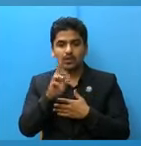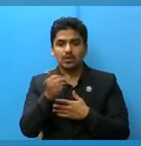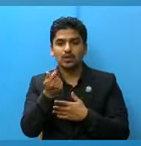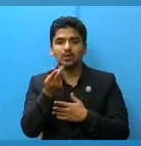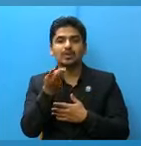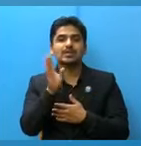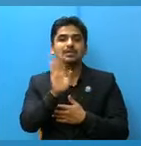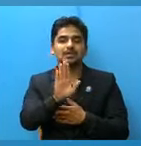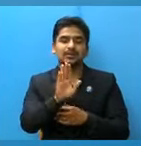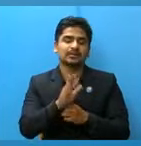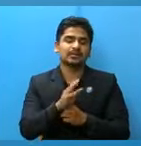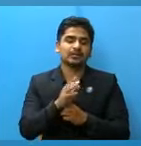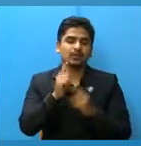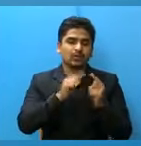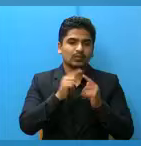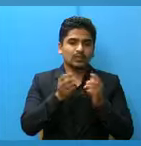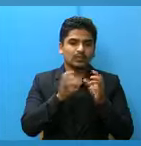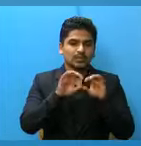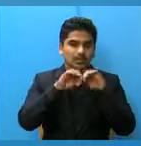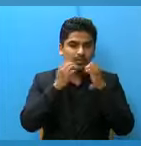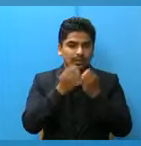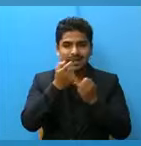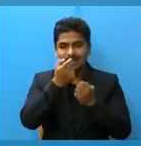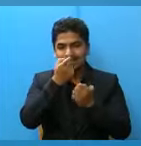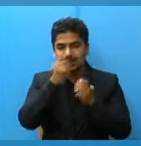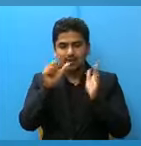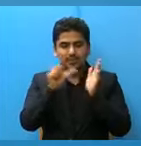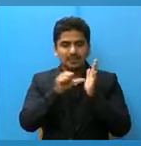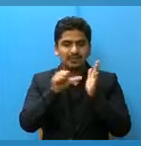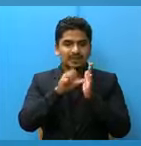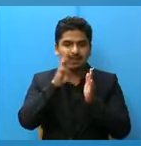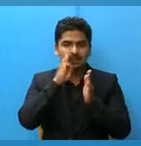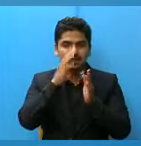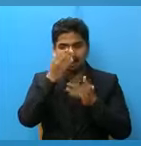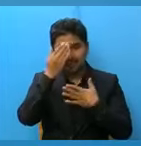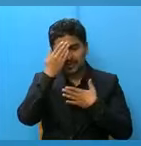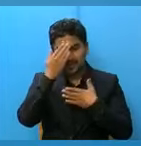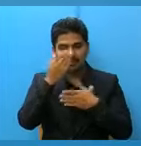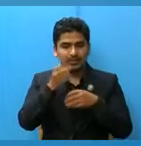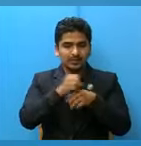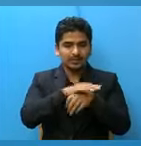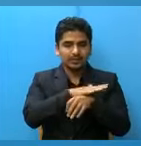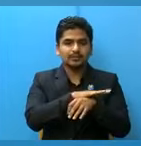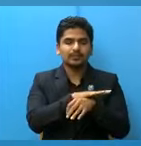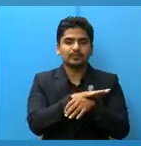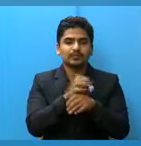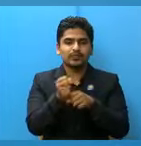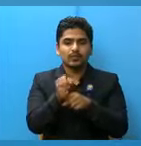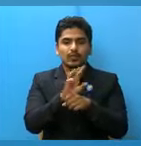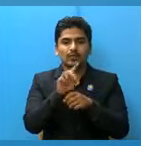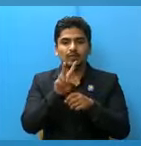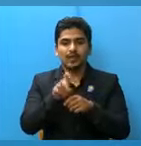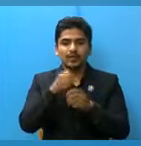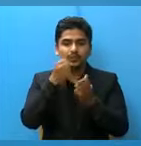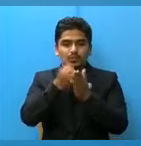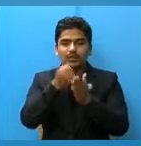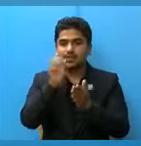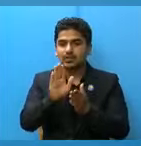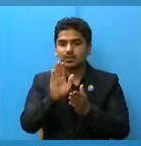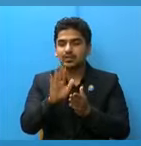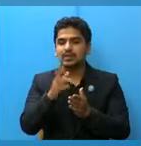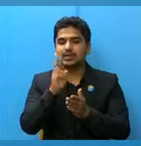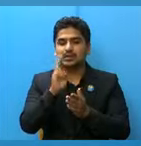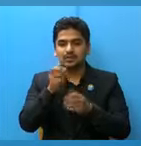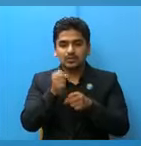चाहिए कुने इपनी संग्मद आया गाउं अथबा जिल्ला मां संग्रमान तो कोबीट भाईरस पुएगो छागी छाए ना तो